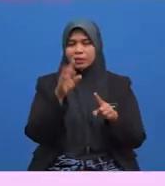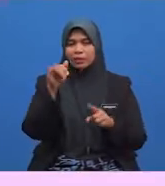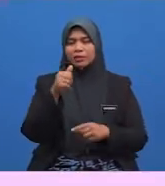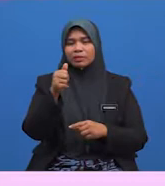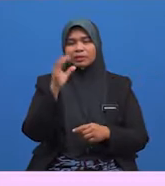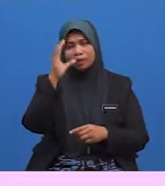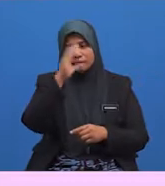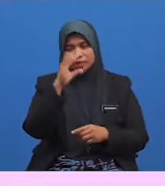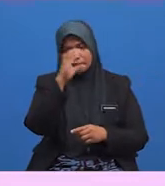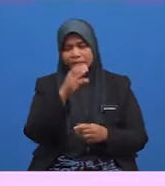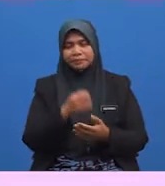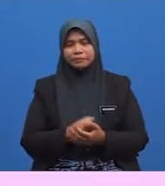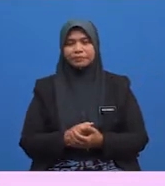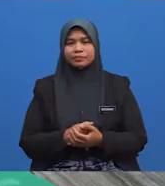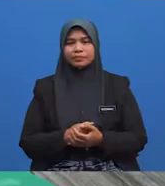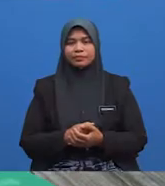anda cari.